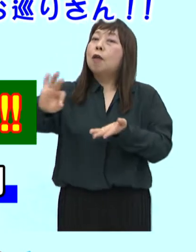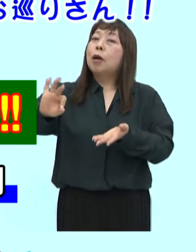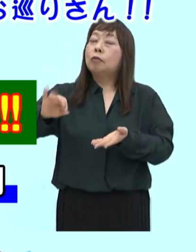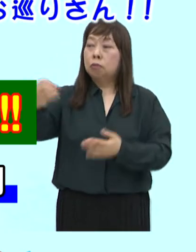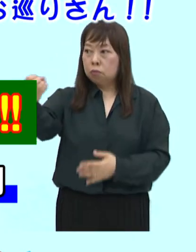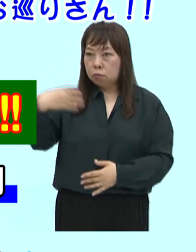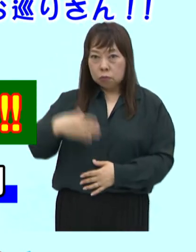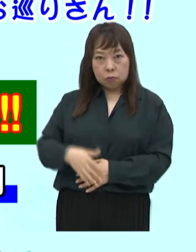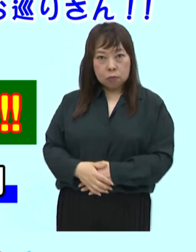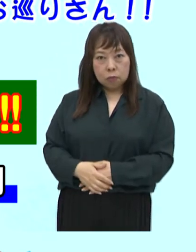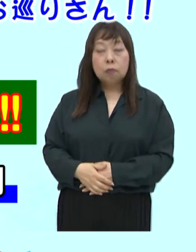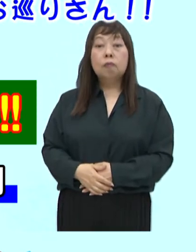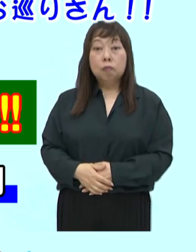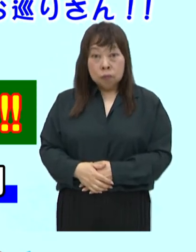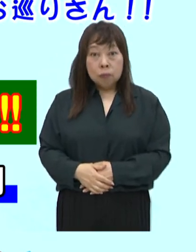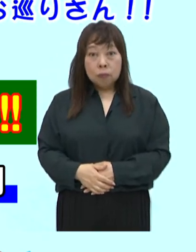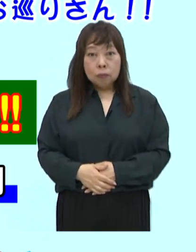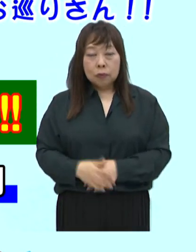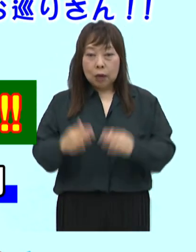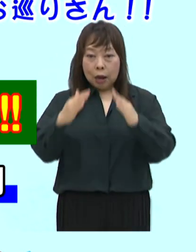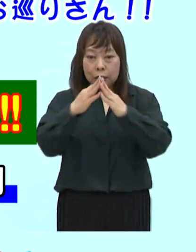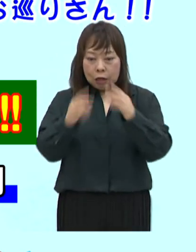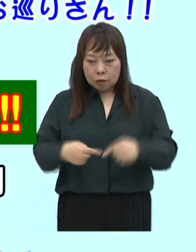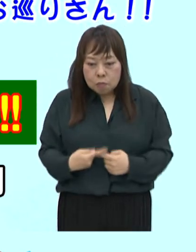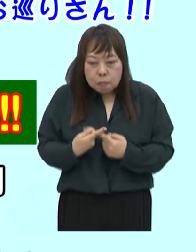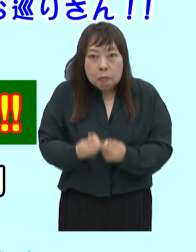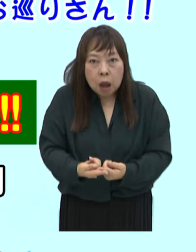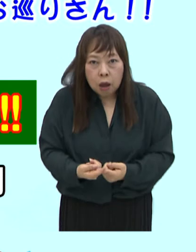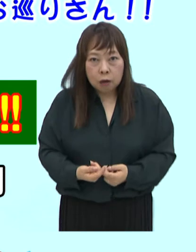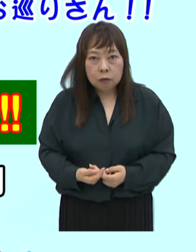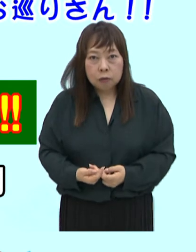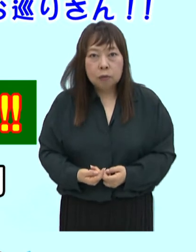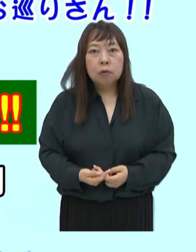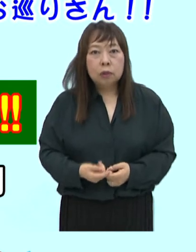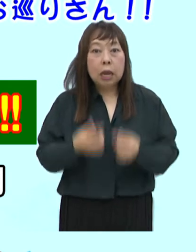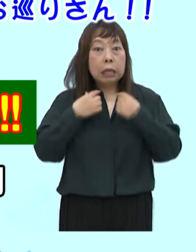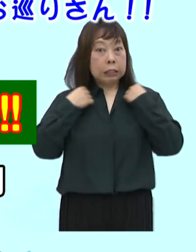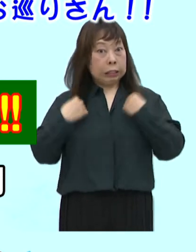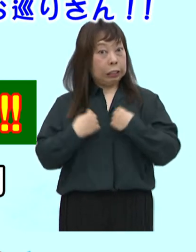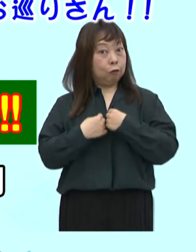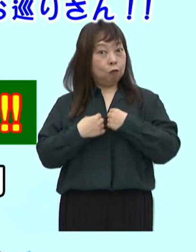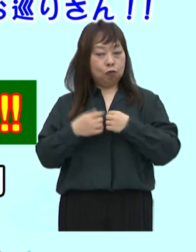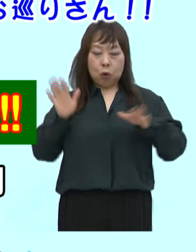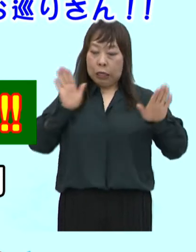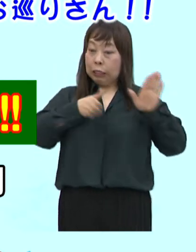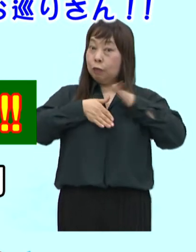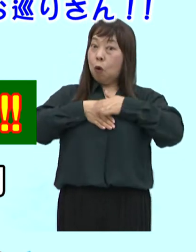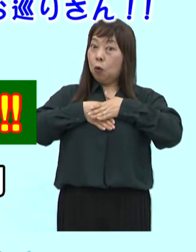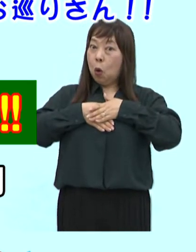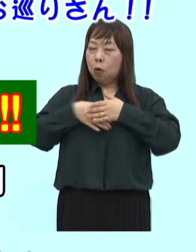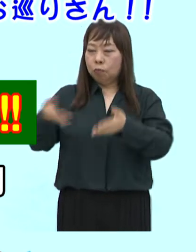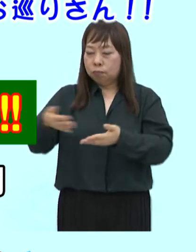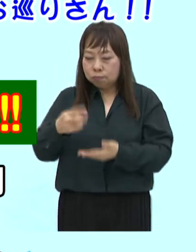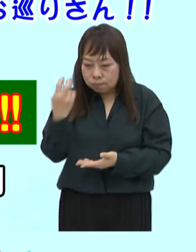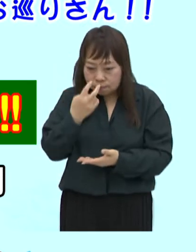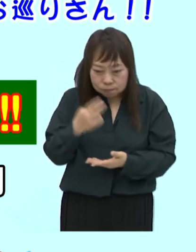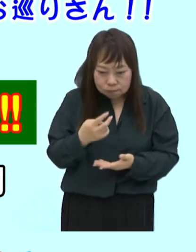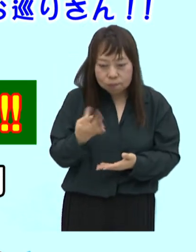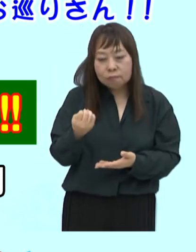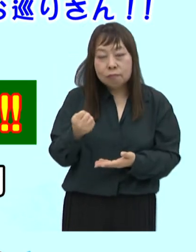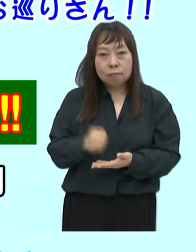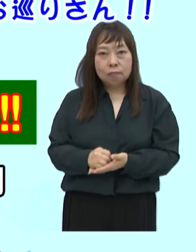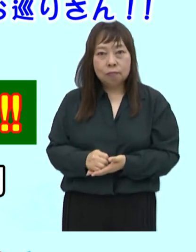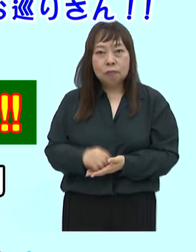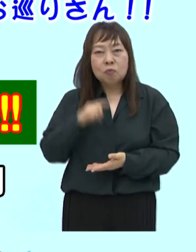ますなどと言って家の中に上がり込み、貴金属や着物などをその場で査定後強引